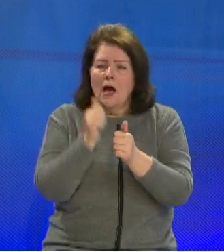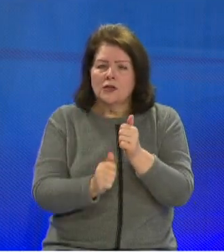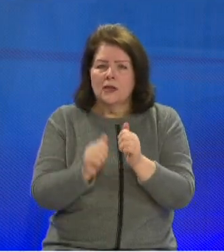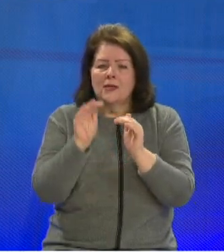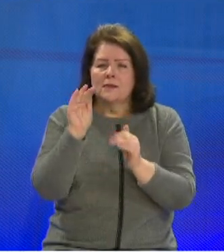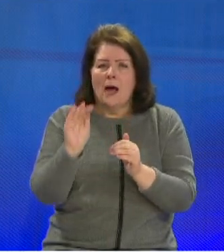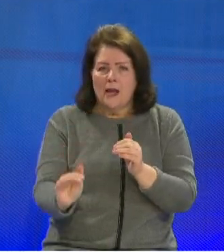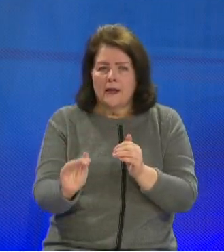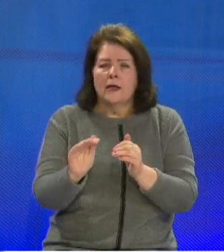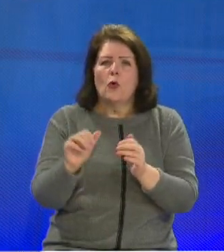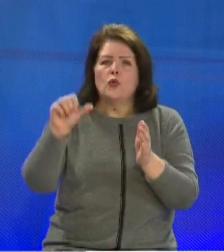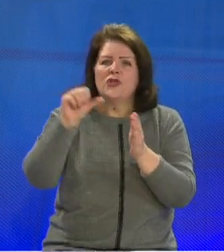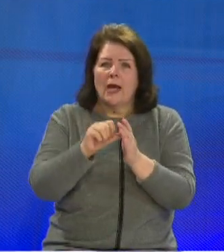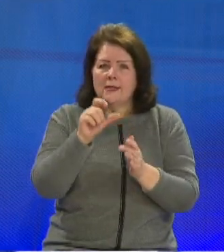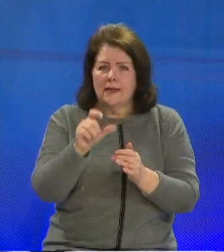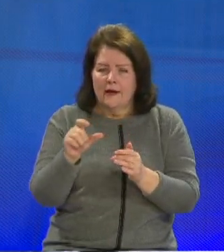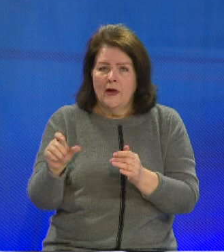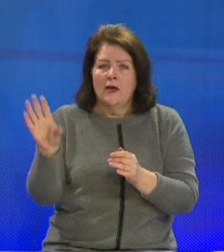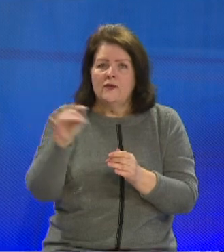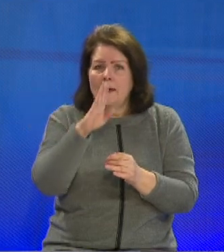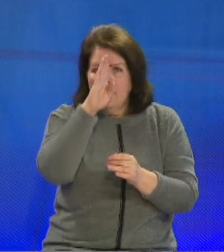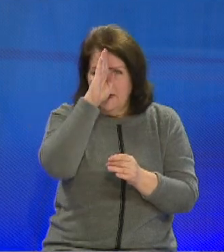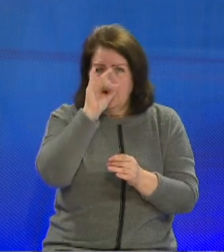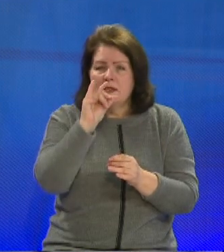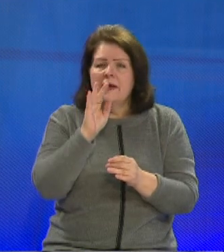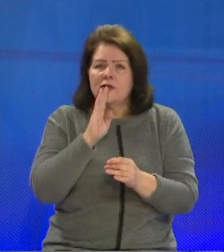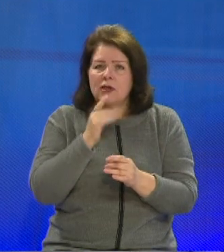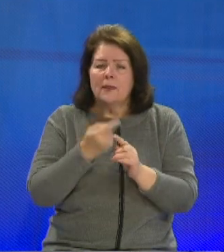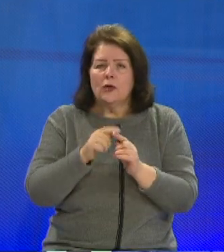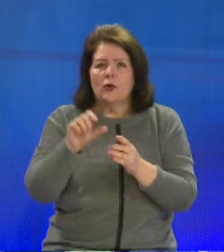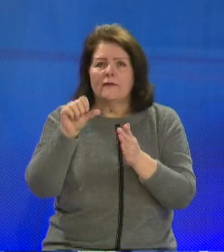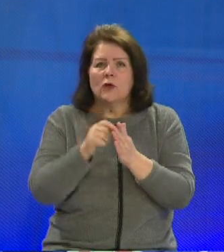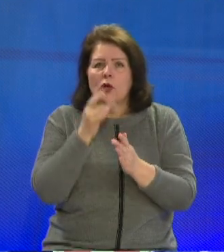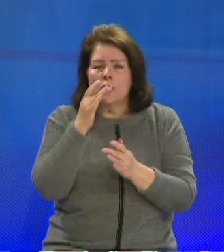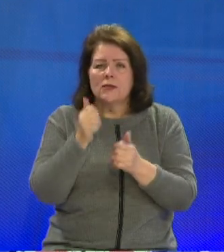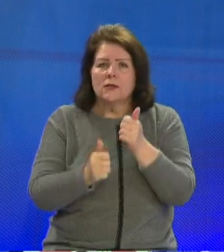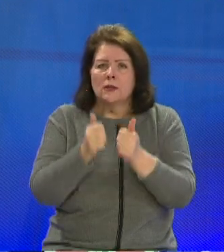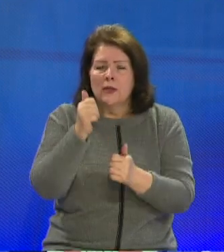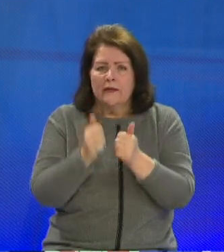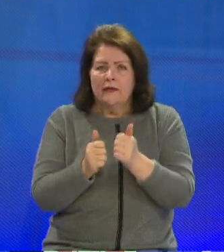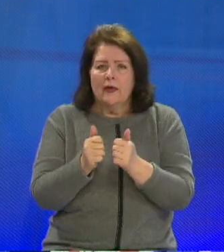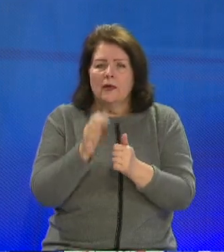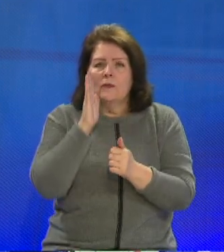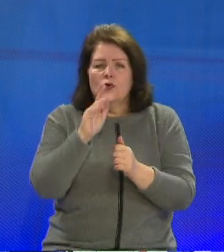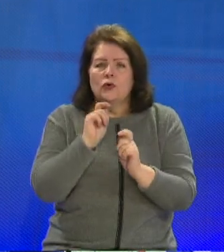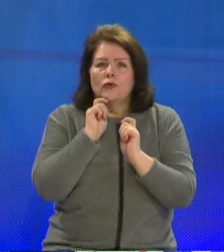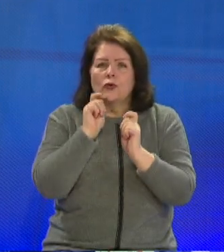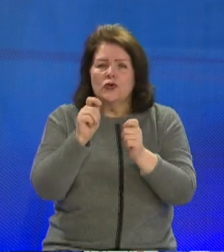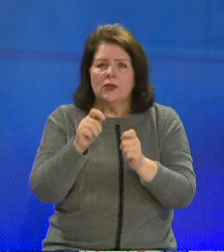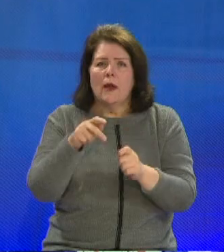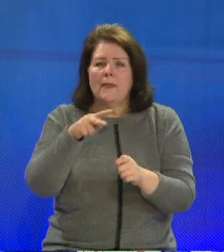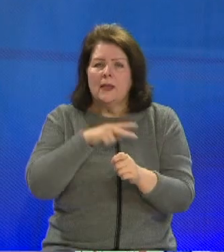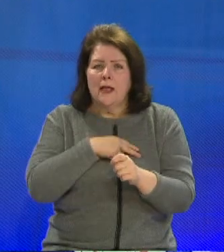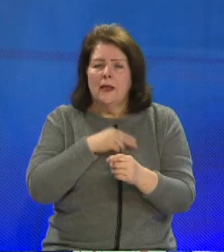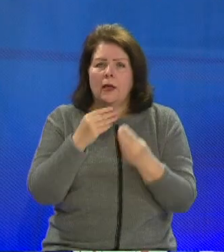маленьких худельников. Отповедно усим хлопчикам и девчонкам, які выступят на гродинских спортивных плясовках, будут урушены медали,